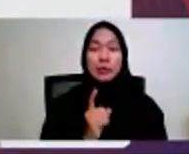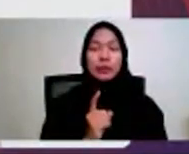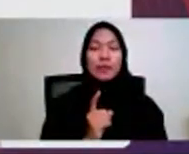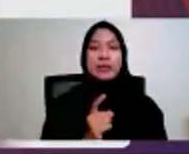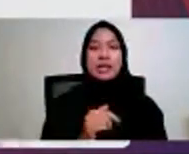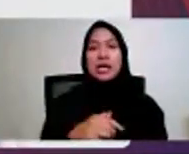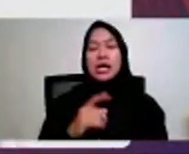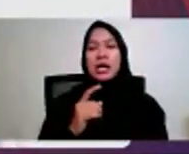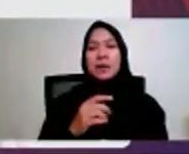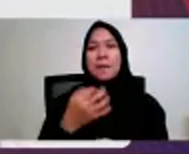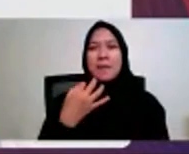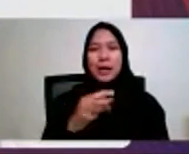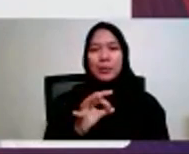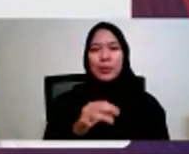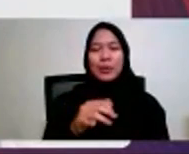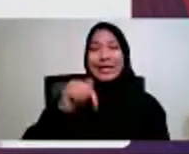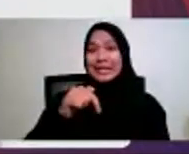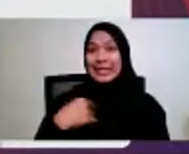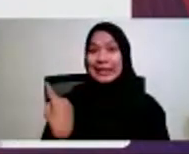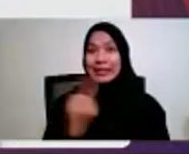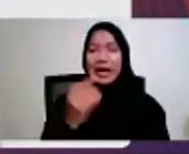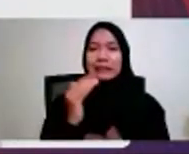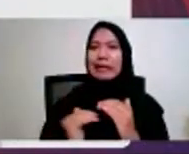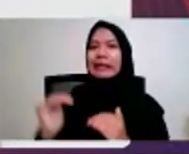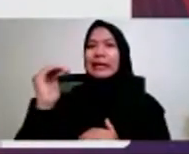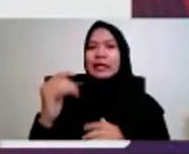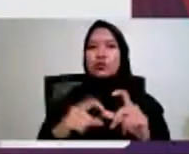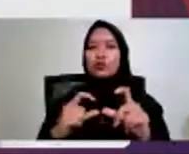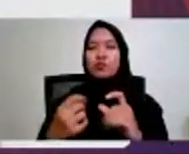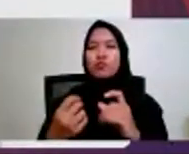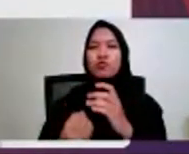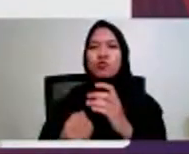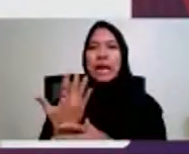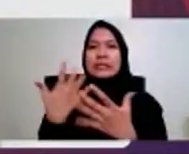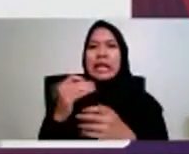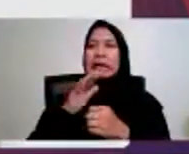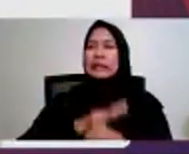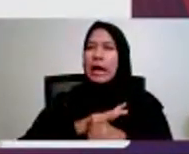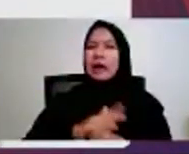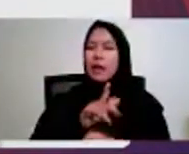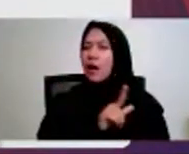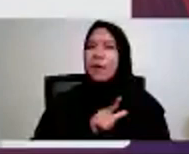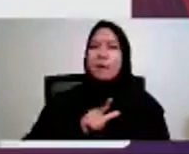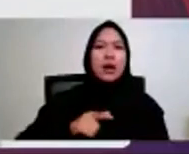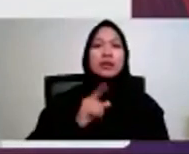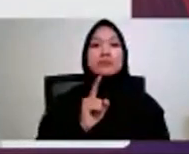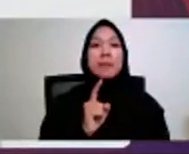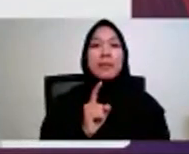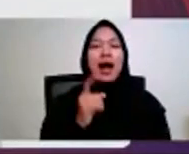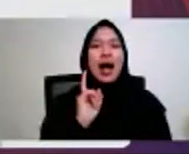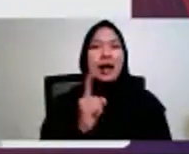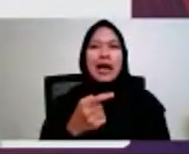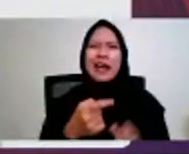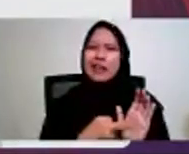makanya baru kemudian ini kita naikkan suku bunga rosella hati setelah kita tahan lama kenapa karena tadi ada